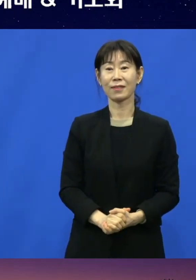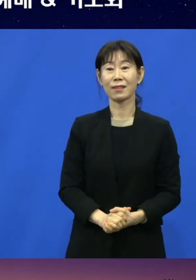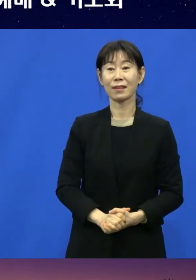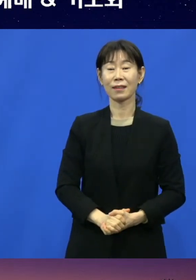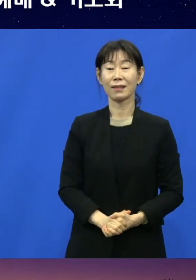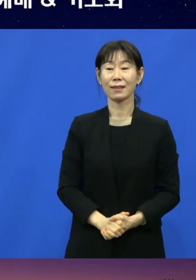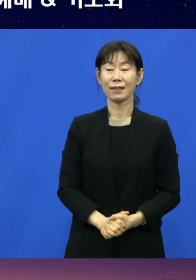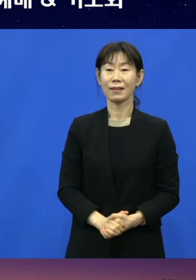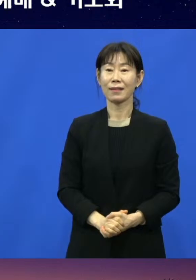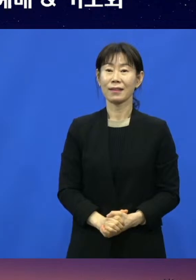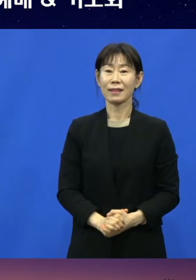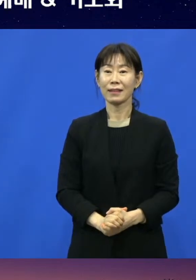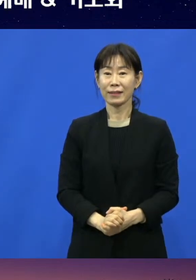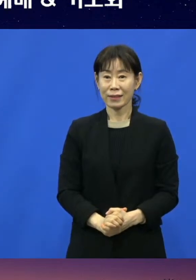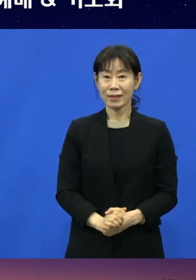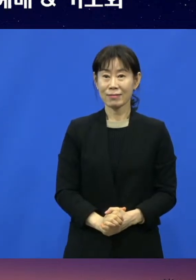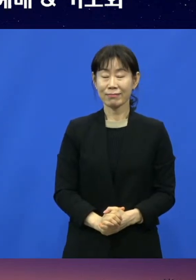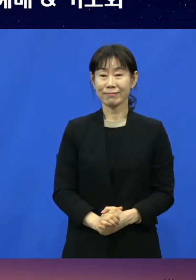자,